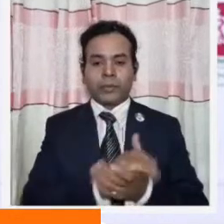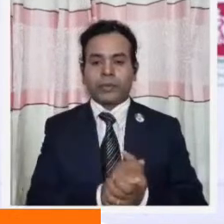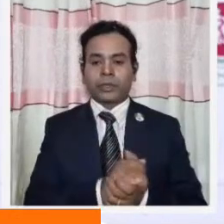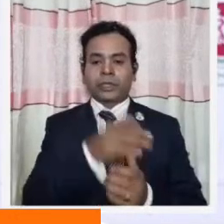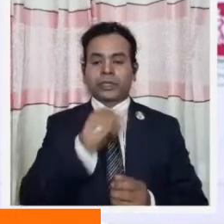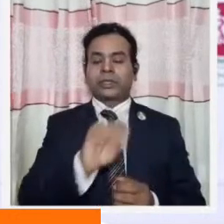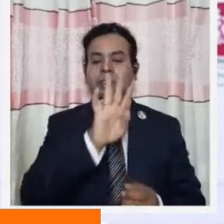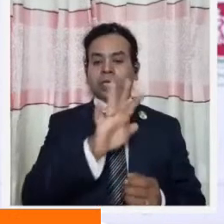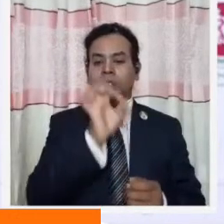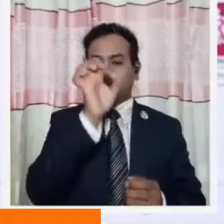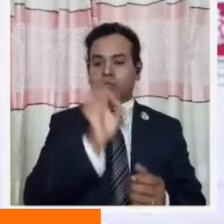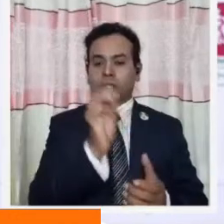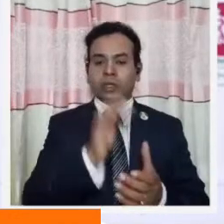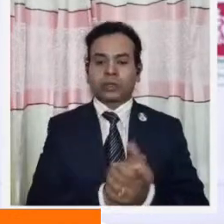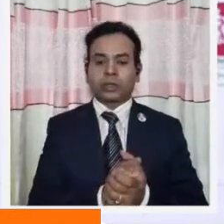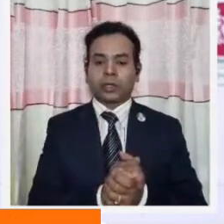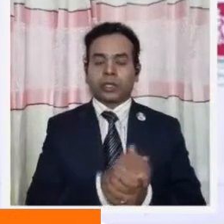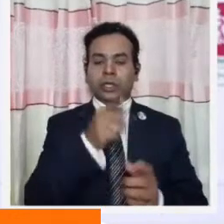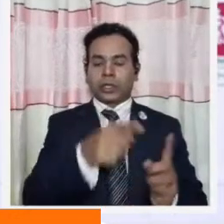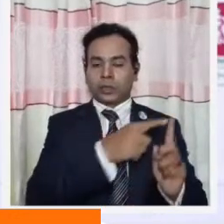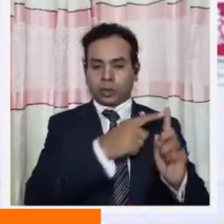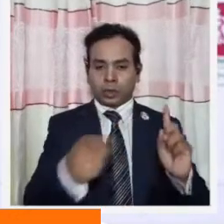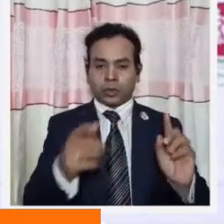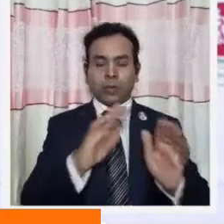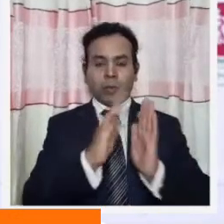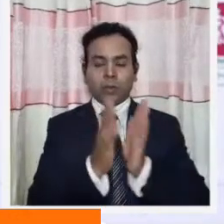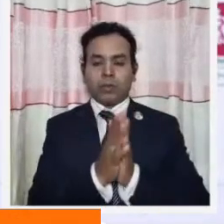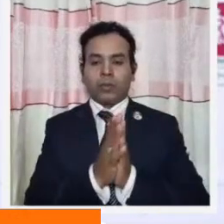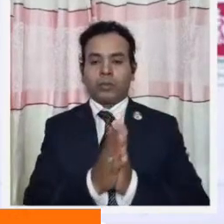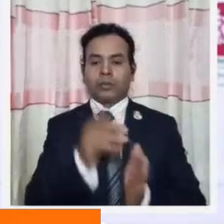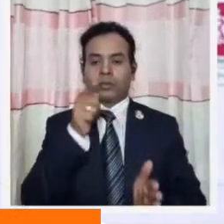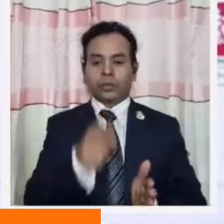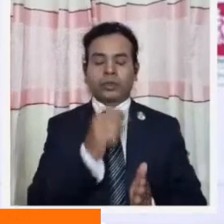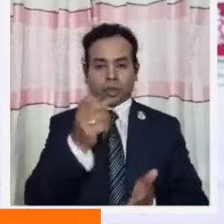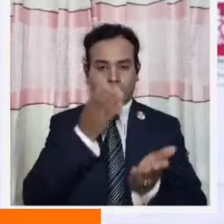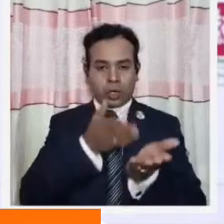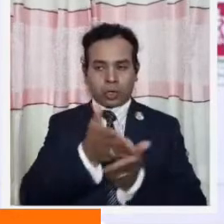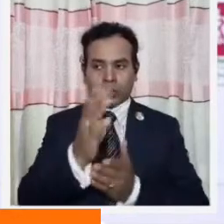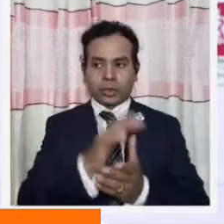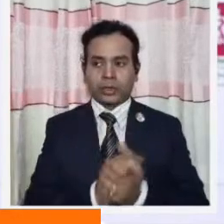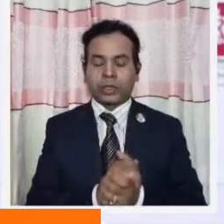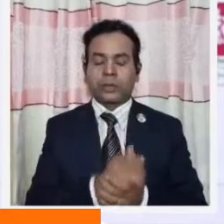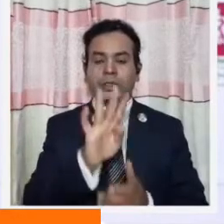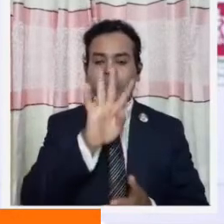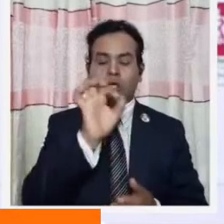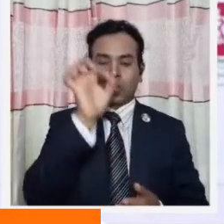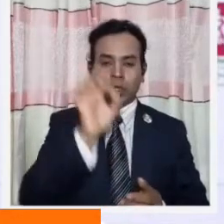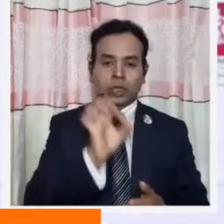৫.৭৭%, বরিশাল ৯১ জন ৩.৬৫%, সিলেট ১১৩ জন